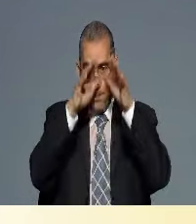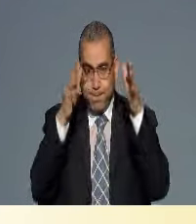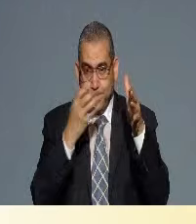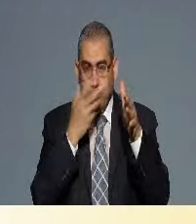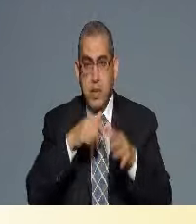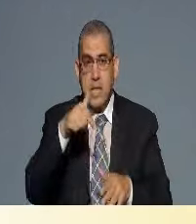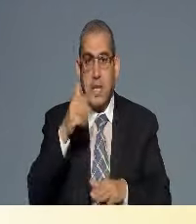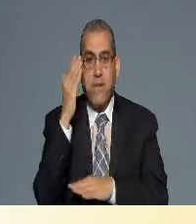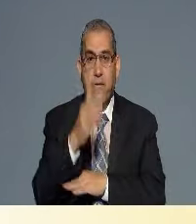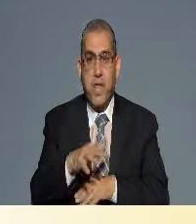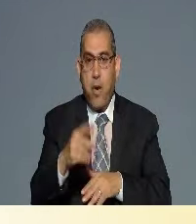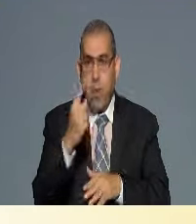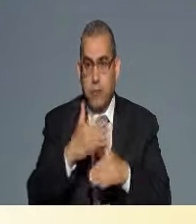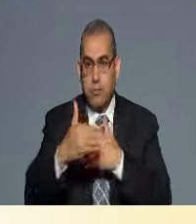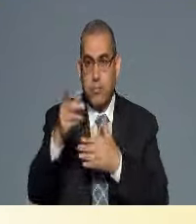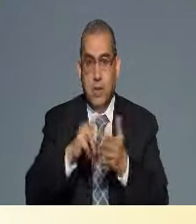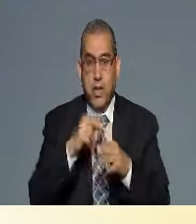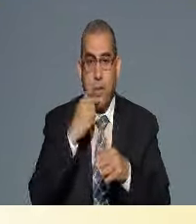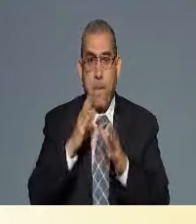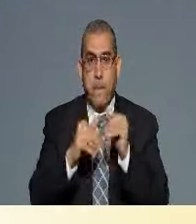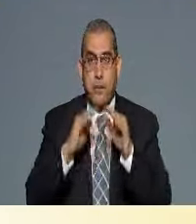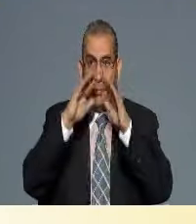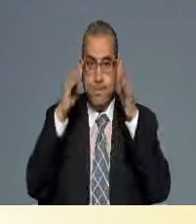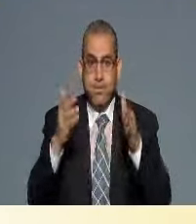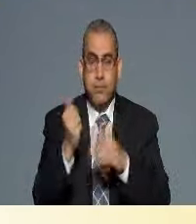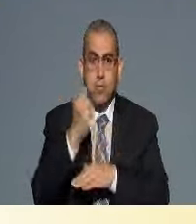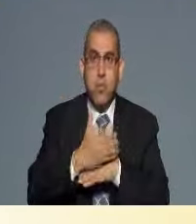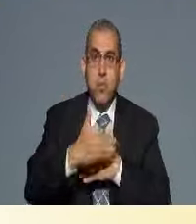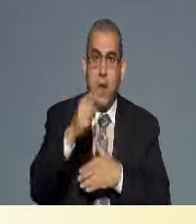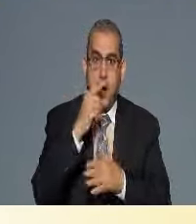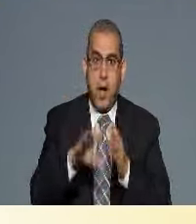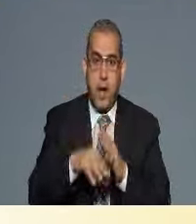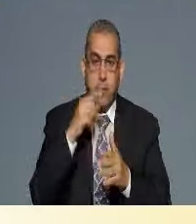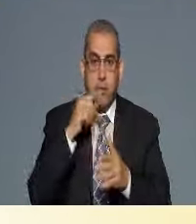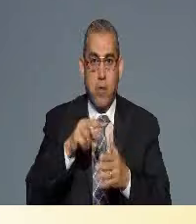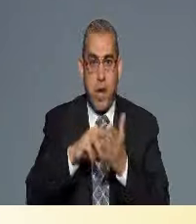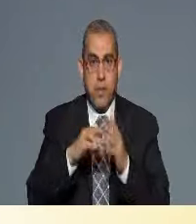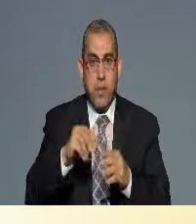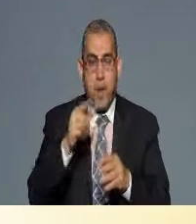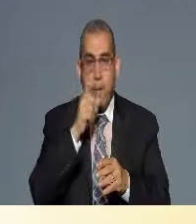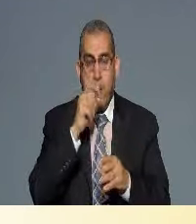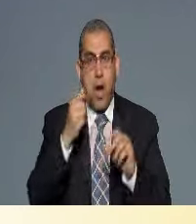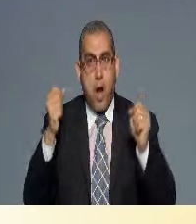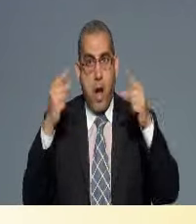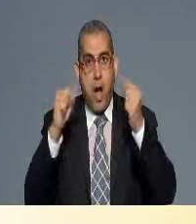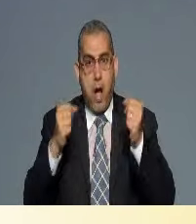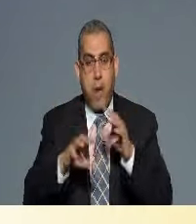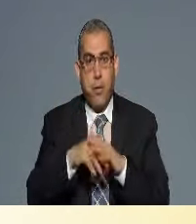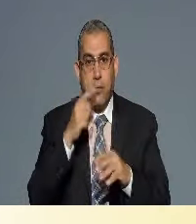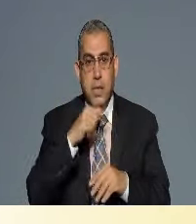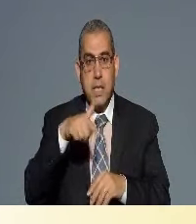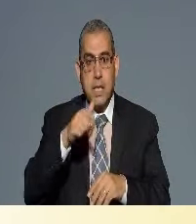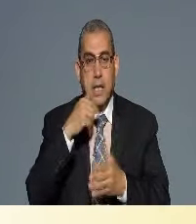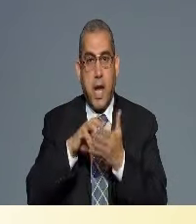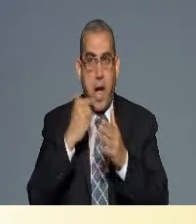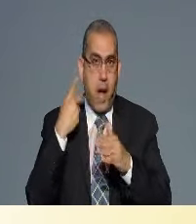فدان، والصوب المصري هكتار مساحتها. بنتكلم على بوسترات، بنتكلم على محطة كهرباء 60 ميجا فولت امبير.